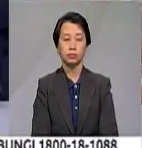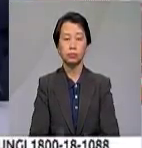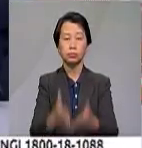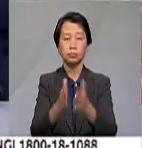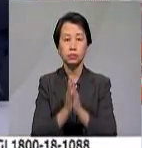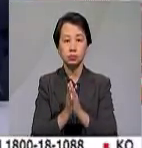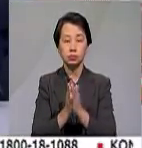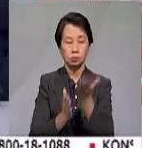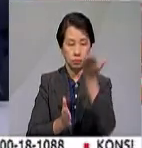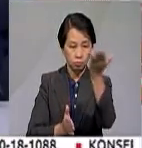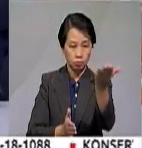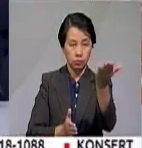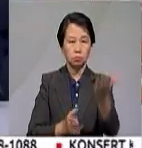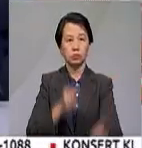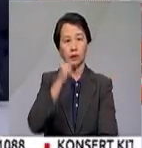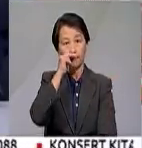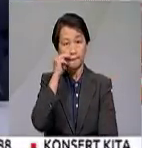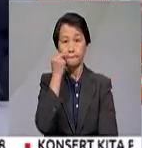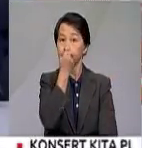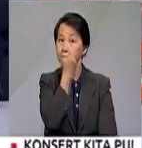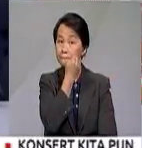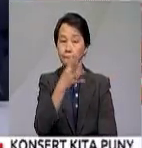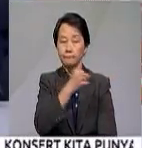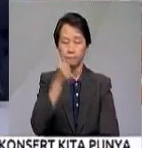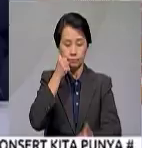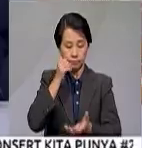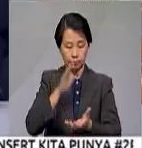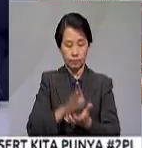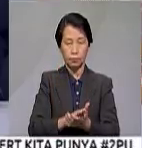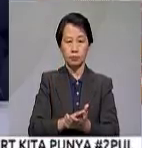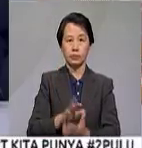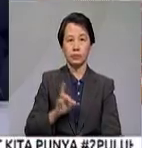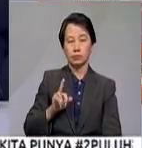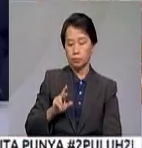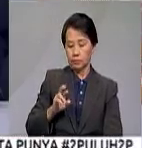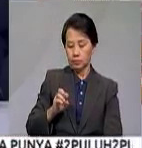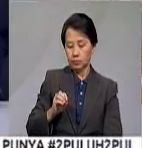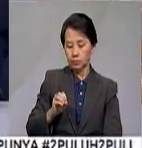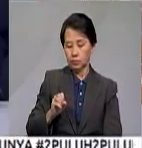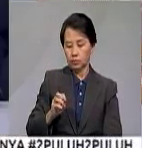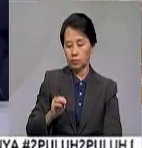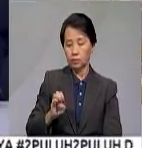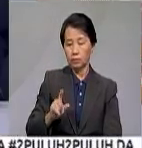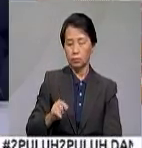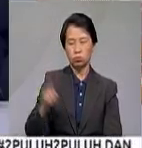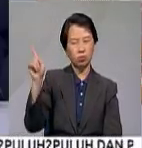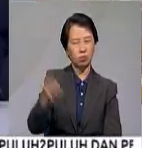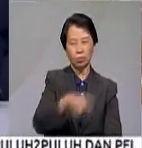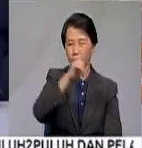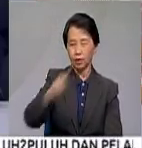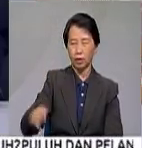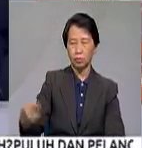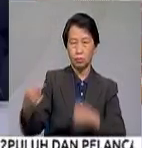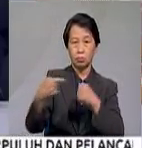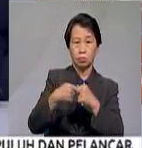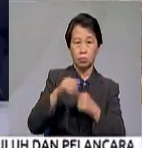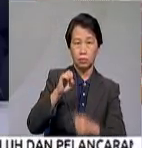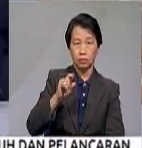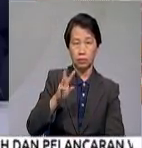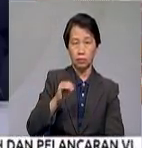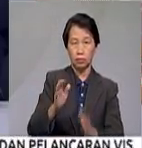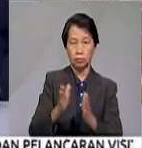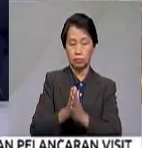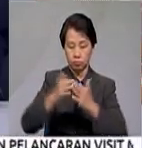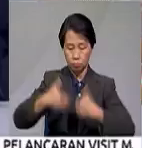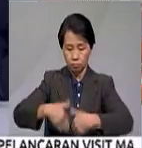Permohonan dikemukakan Datuk Seri Najib Tun Razak dan isterinya Datin Seri Rosmah Mansur untuk membatalkan saman difailkan Pengarah Kapet Raya